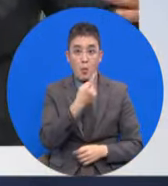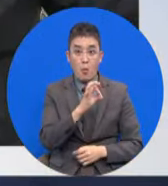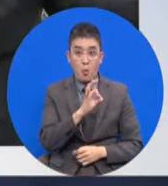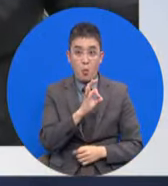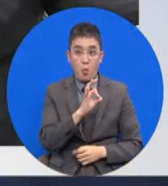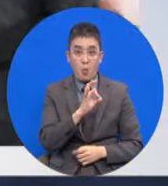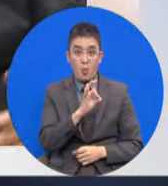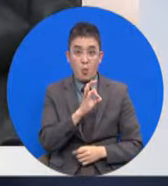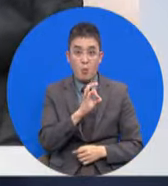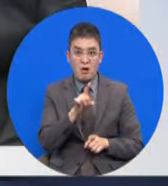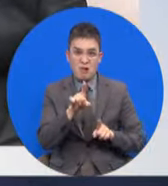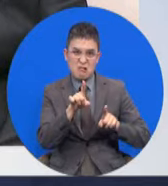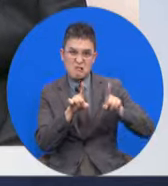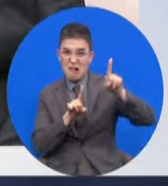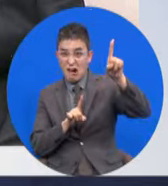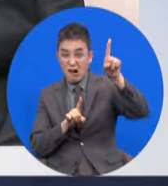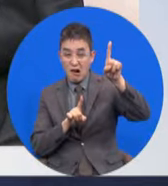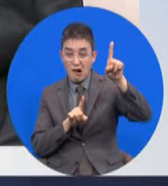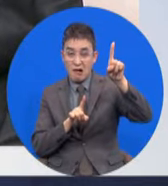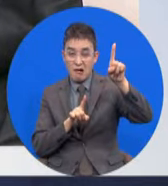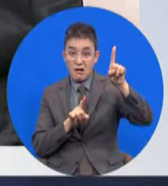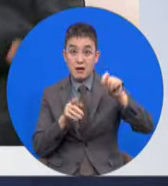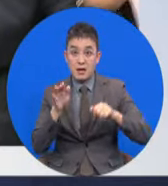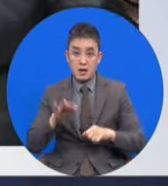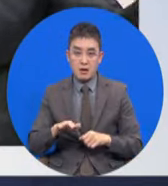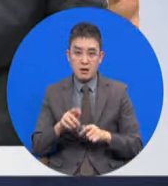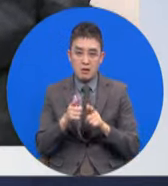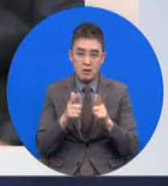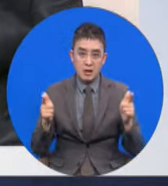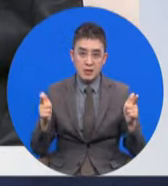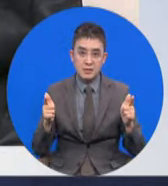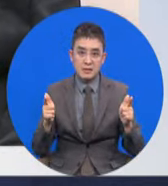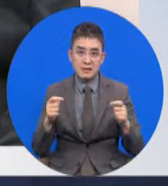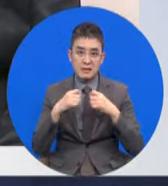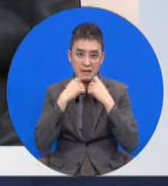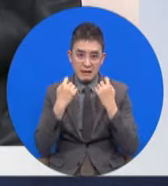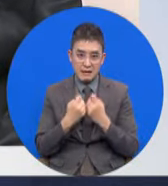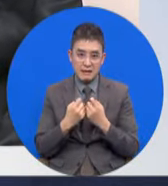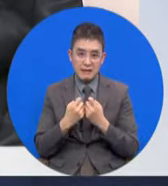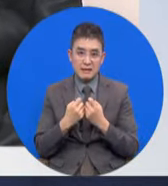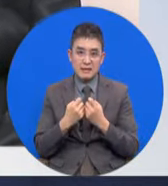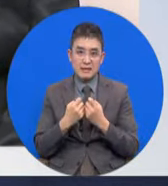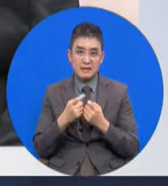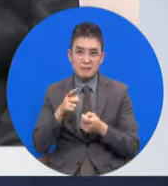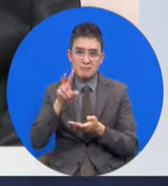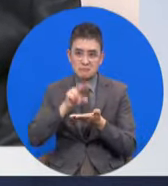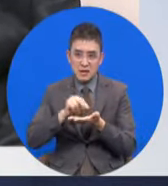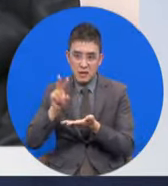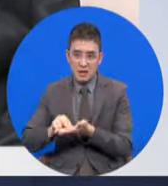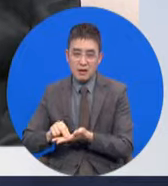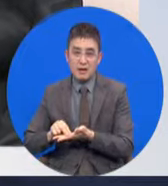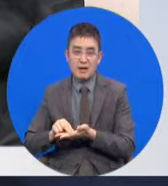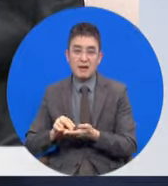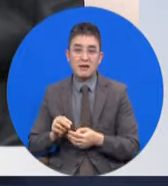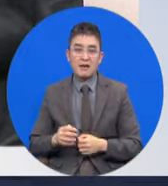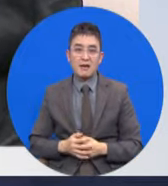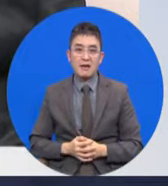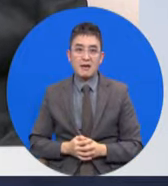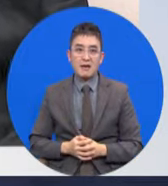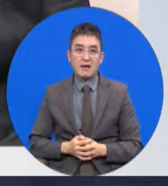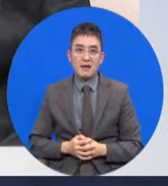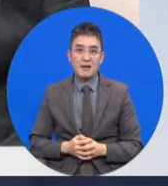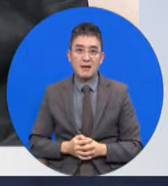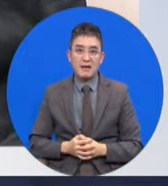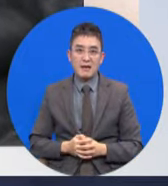상당히 거리를 두고 앞서는 것처럼 보입니다만은 여러 가지 어떤 개인의 어떤 재산성의 문제, 뭐 상속의 문제, 다른